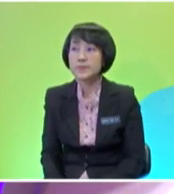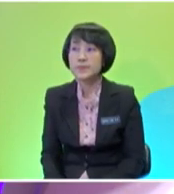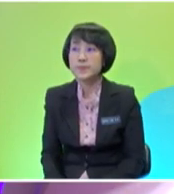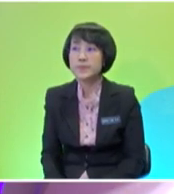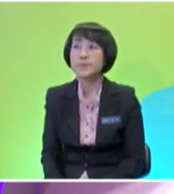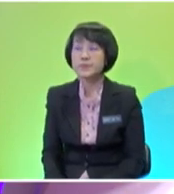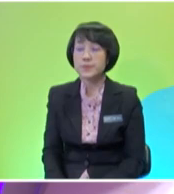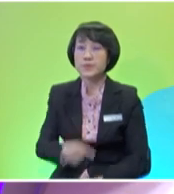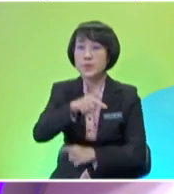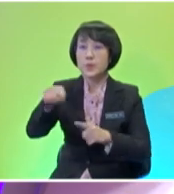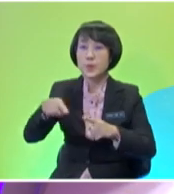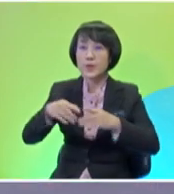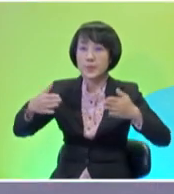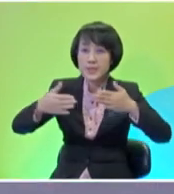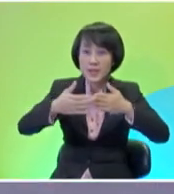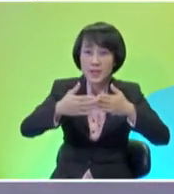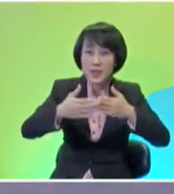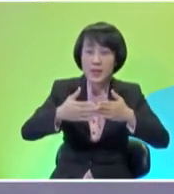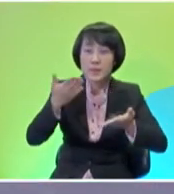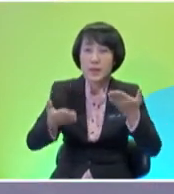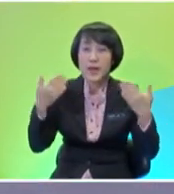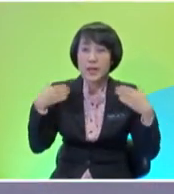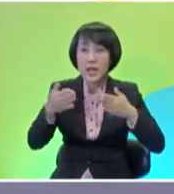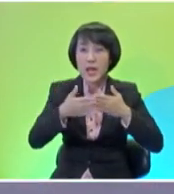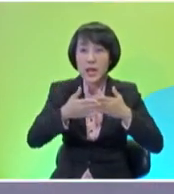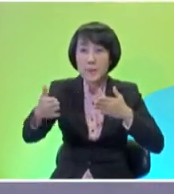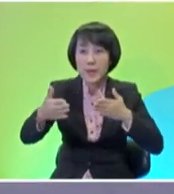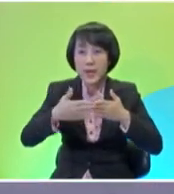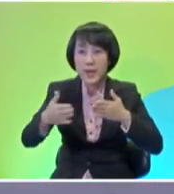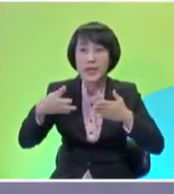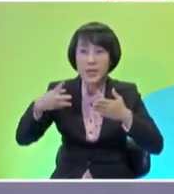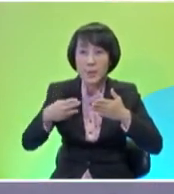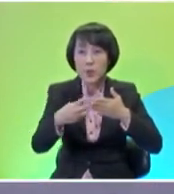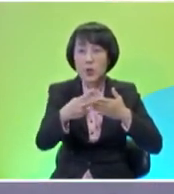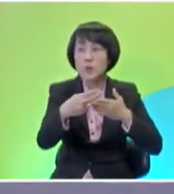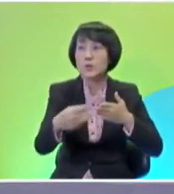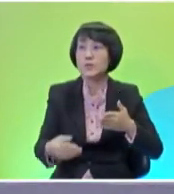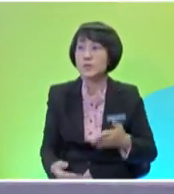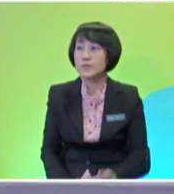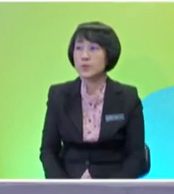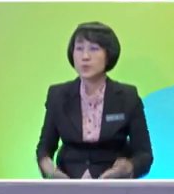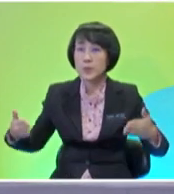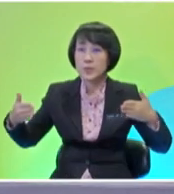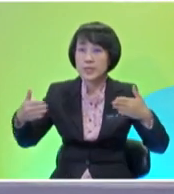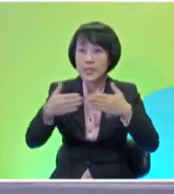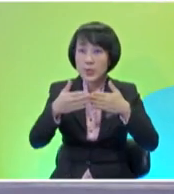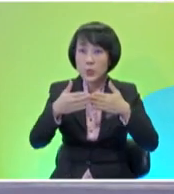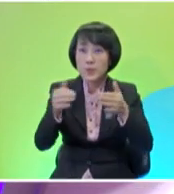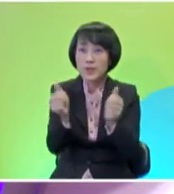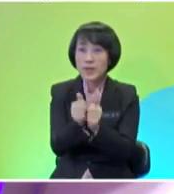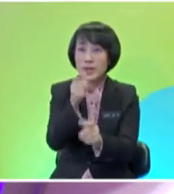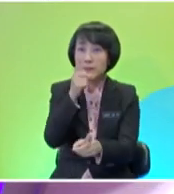kita perlu potong sedikit. So bila bersilang tu kita kena potong sedikitlah. Potong sedikit bagi lah. Dia boleh cantum dengan betul. Okey, contoh macam saya ni kan